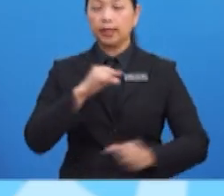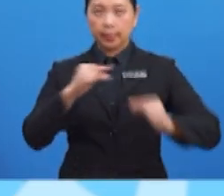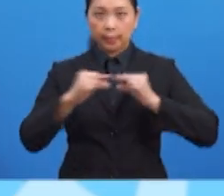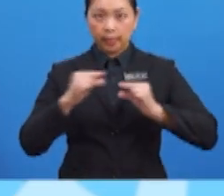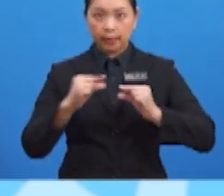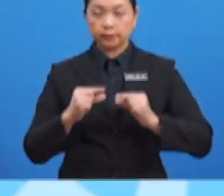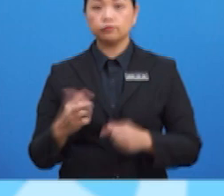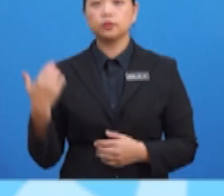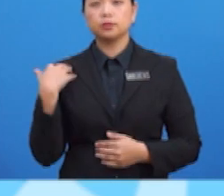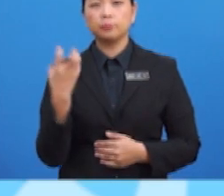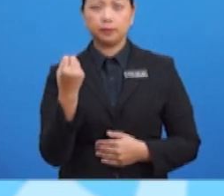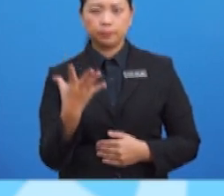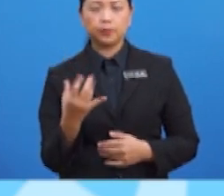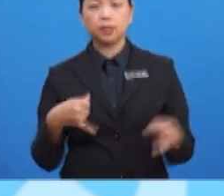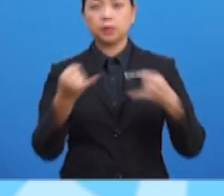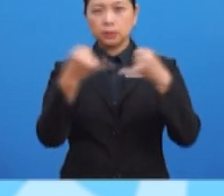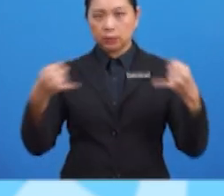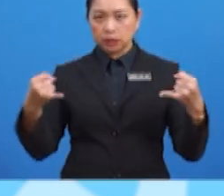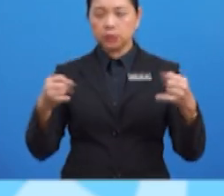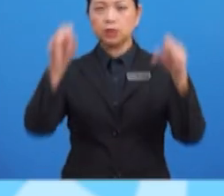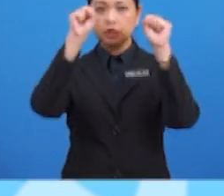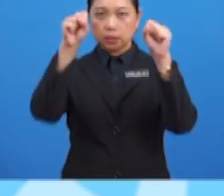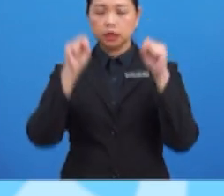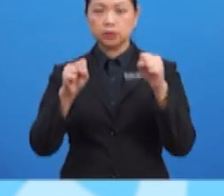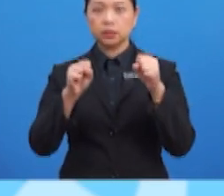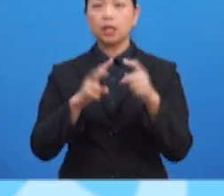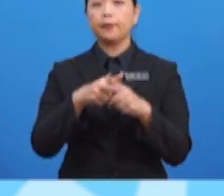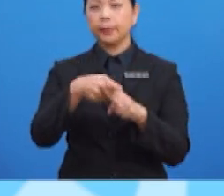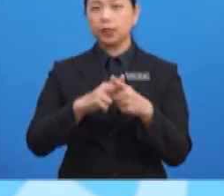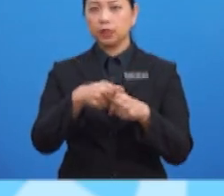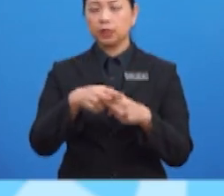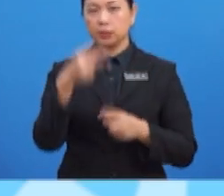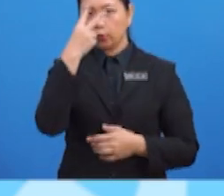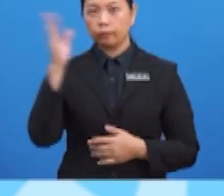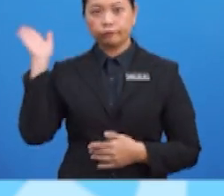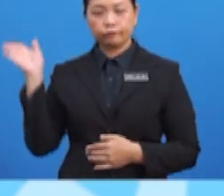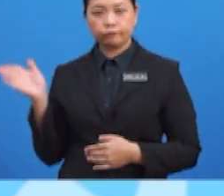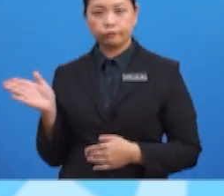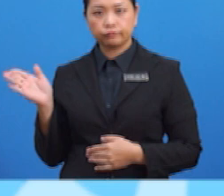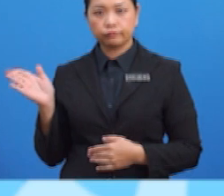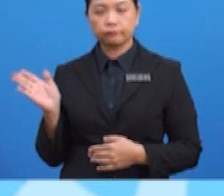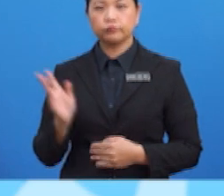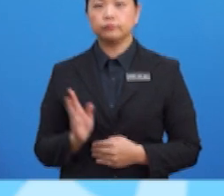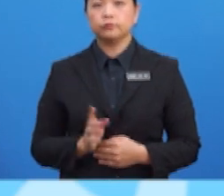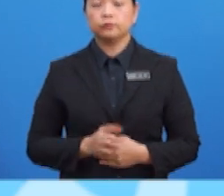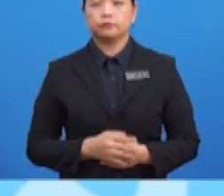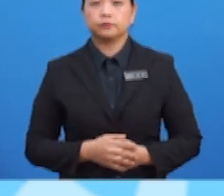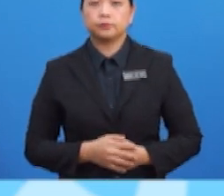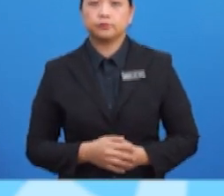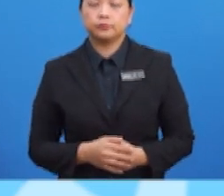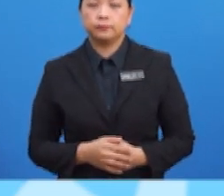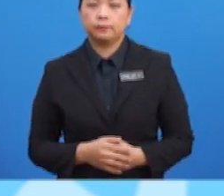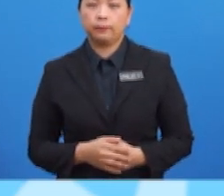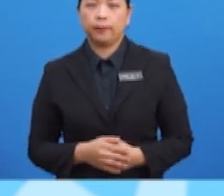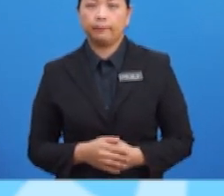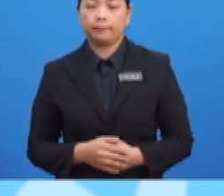Terdapat beberapa jenis sistem mekanikal iaitu gear, takal dan tali sawat, tuas,